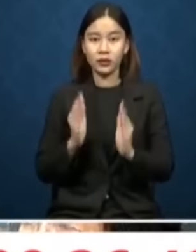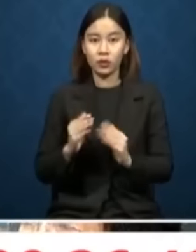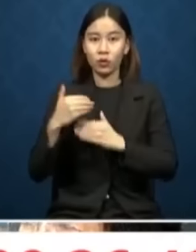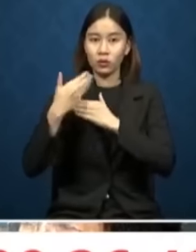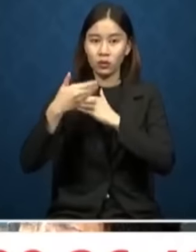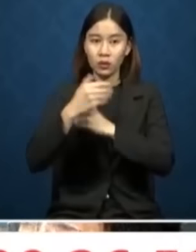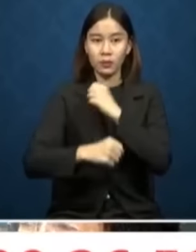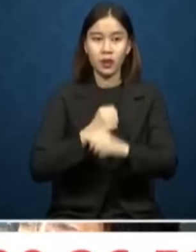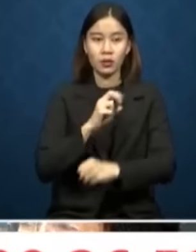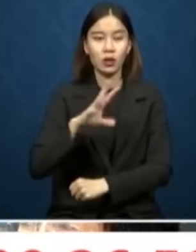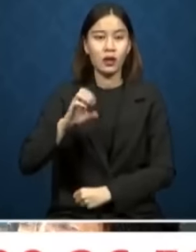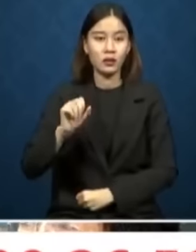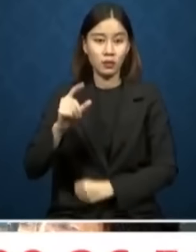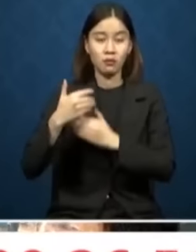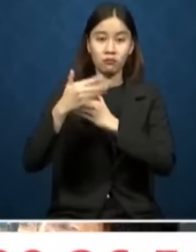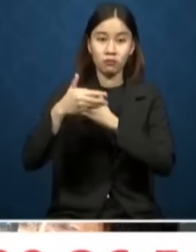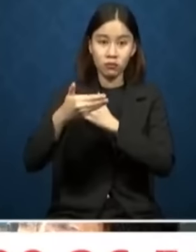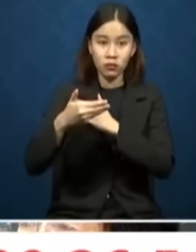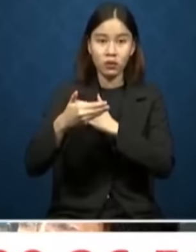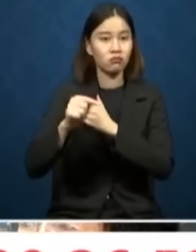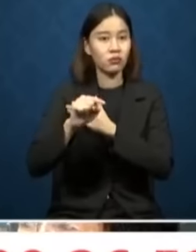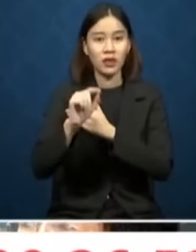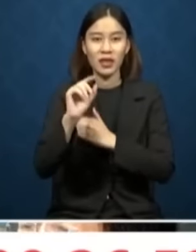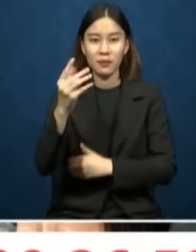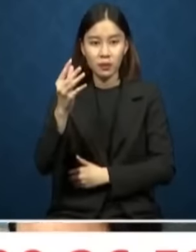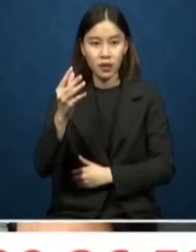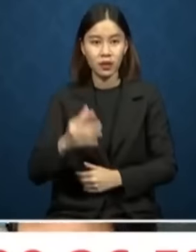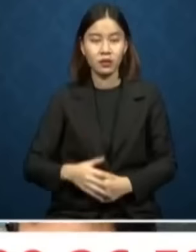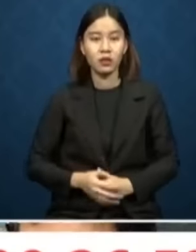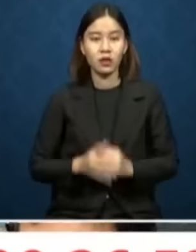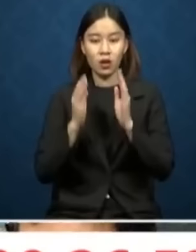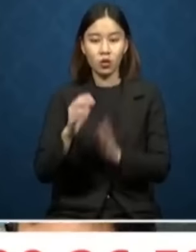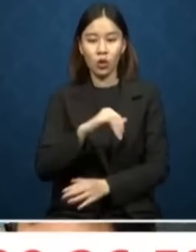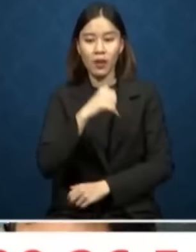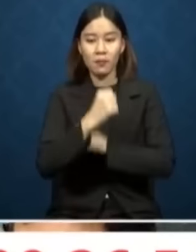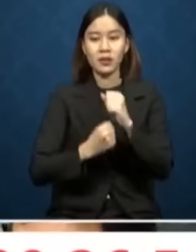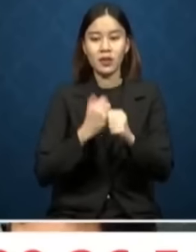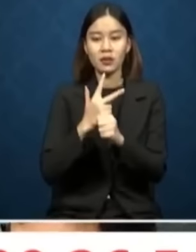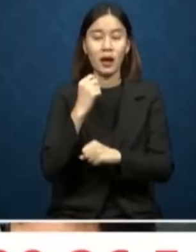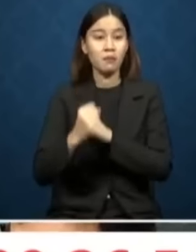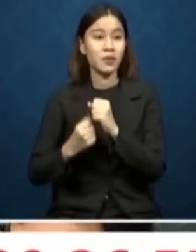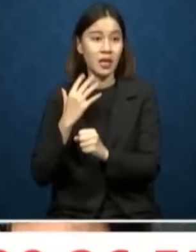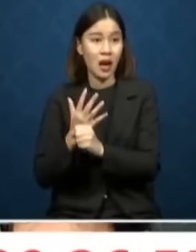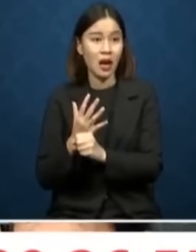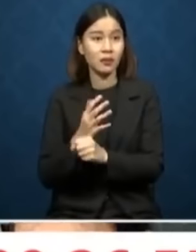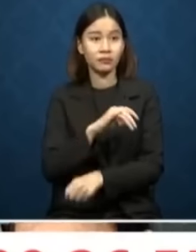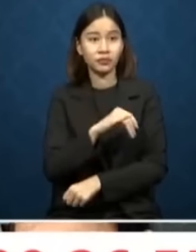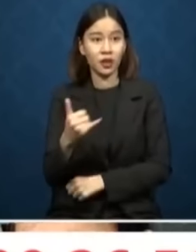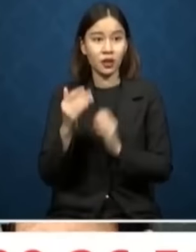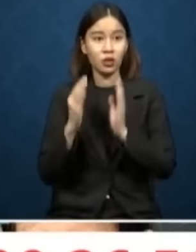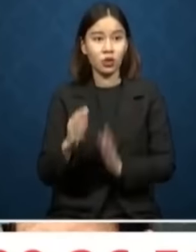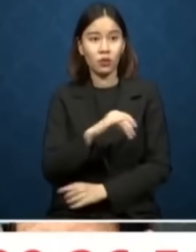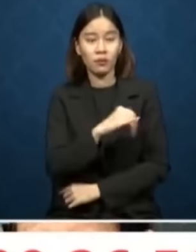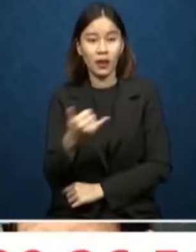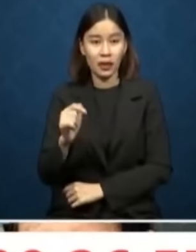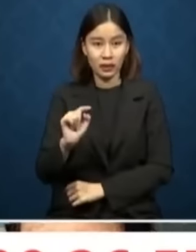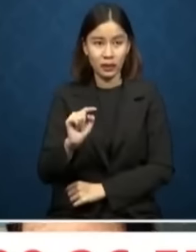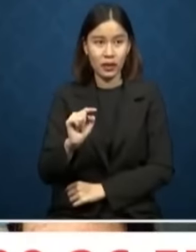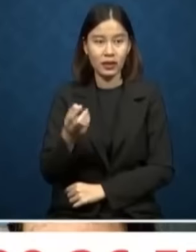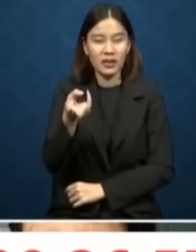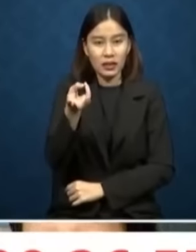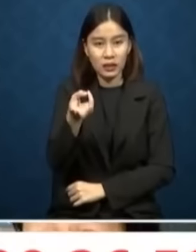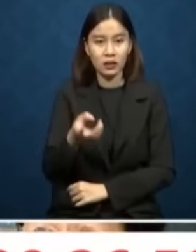ตั้งแต่ปี2551ไม่ได้รับสิทธิ์นี้กันหรอกครับบางคน3ปี5ปีบางคนได้นิ